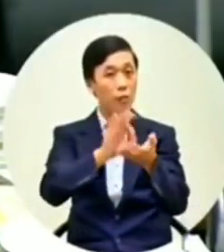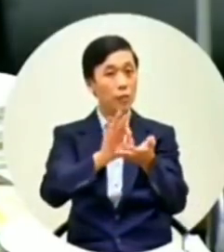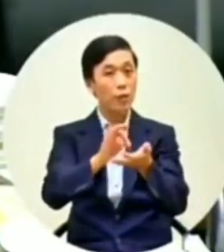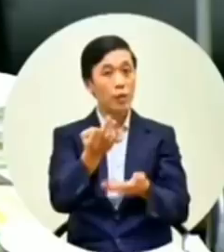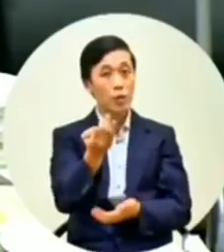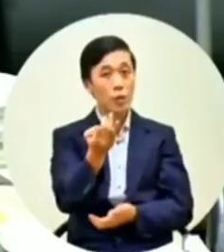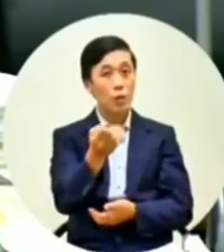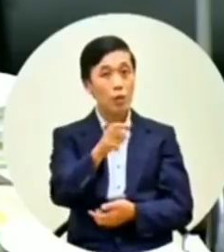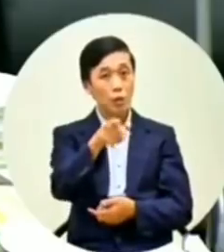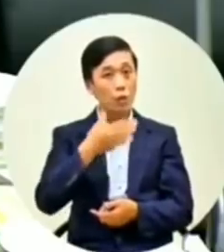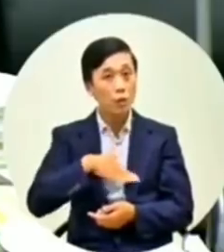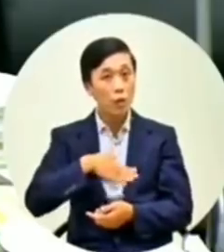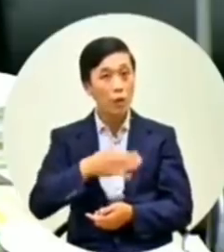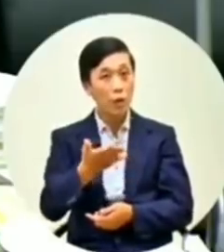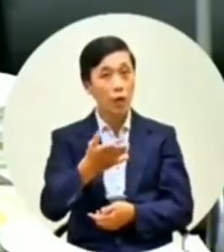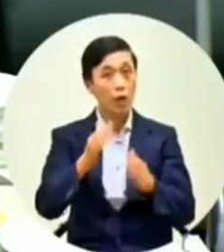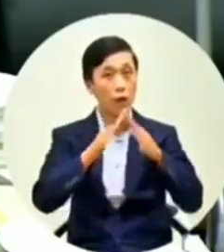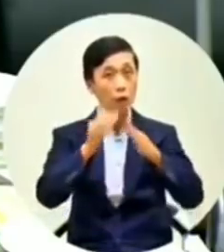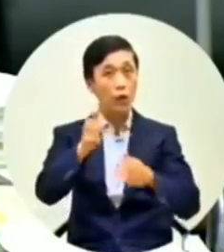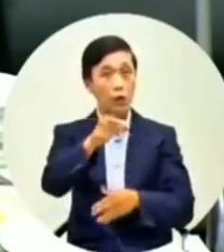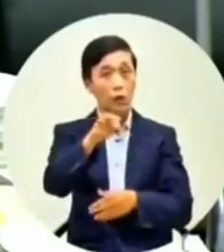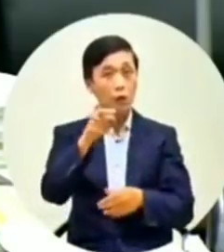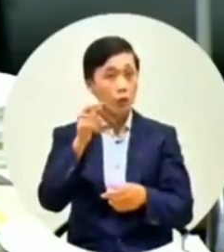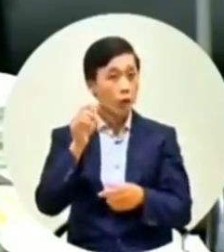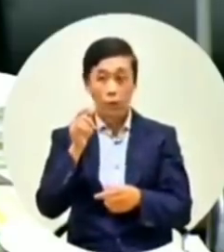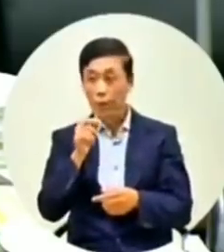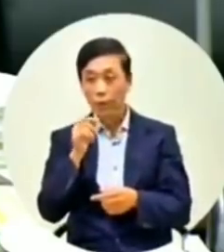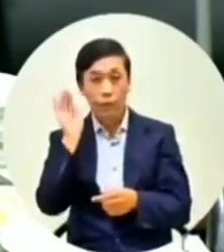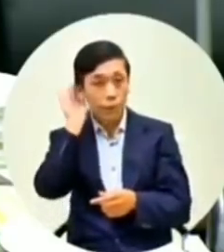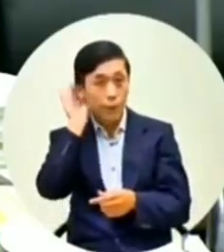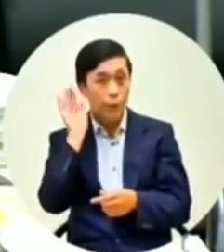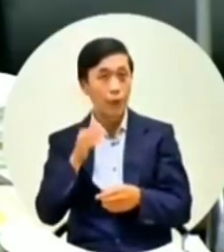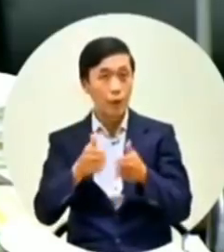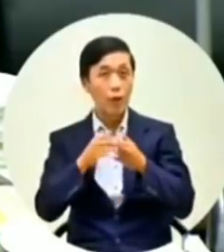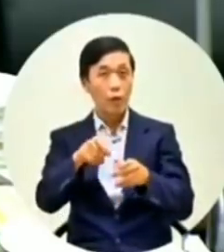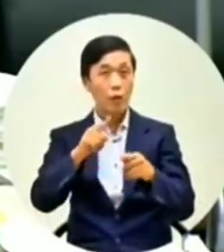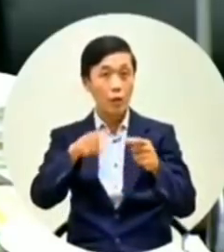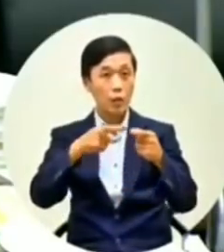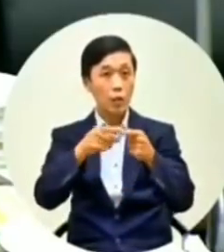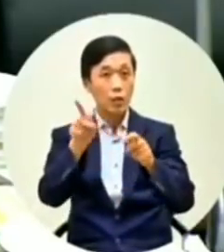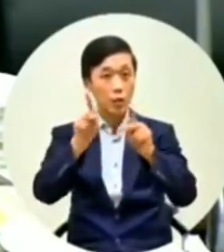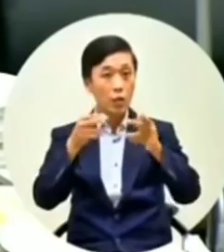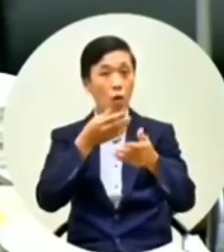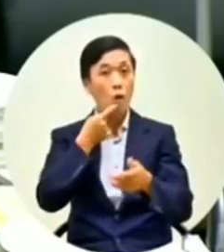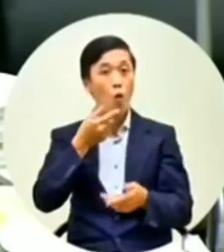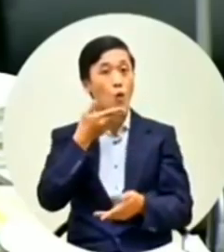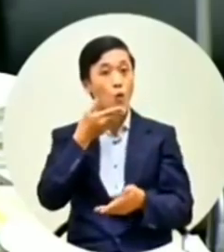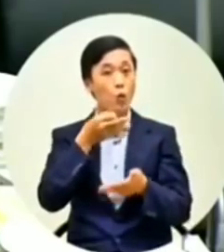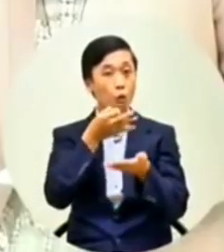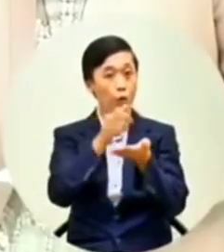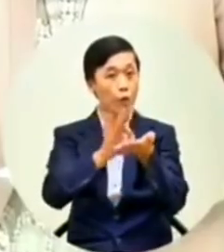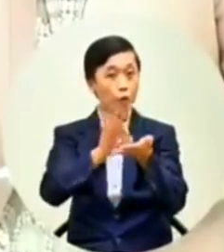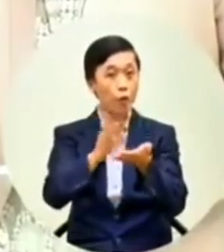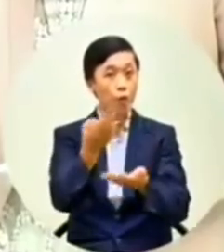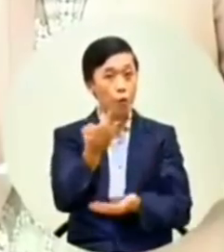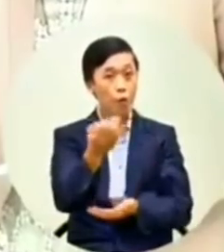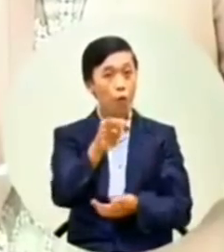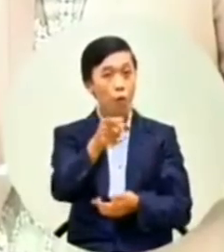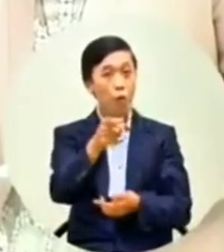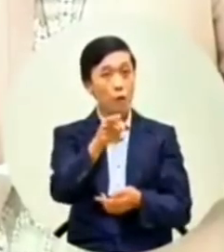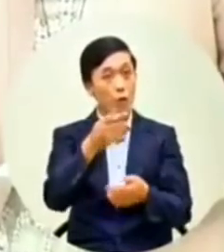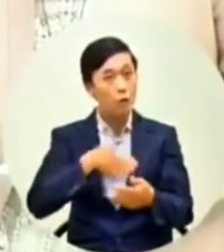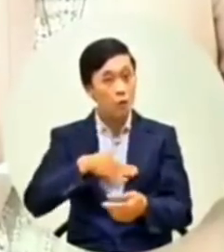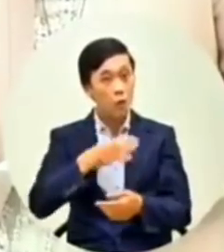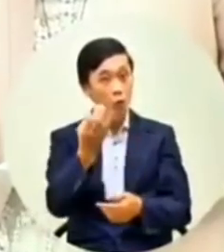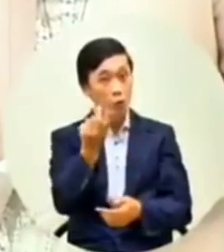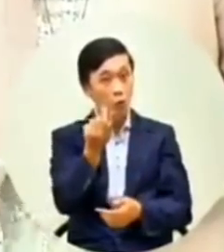无？哎，市长，你没有耳朵啊？市长，我们一年的债务利息多少？你知道吗？债务利息，债